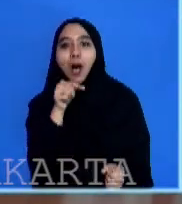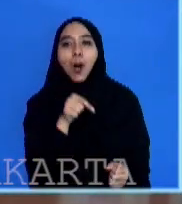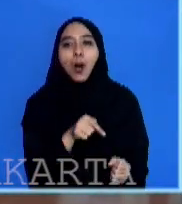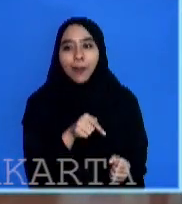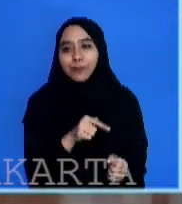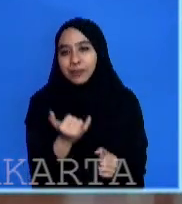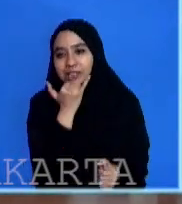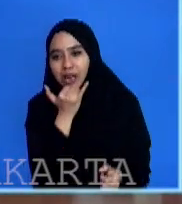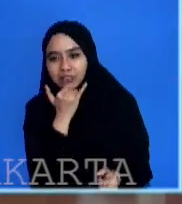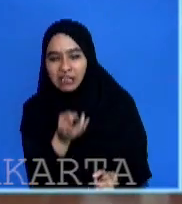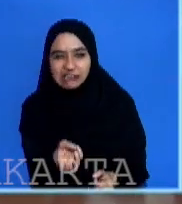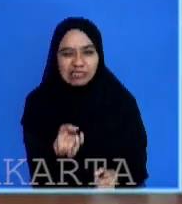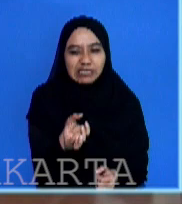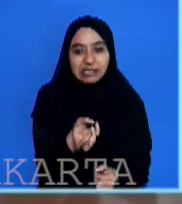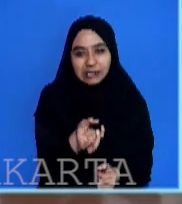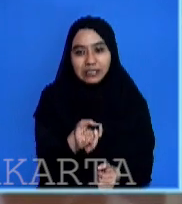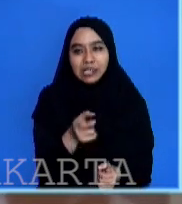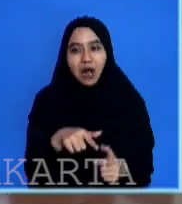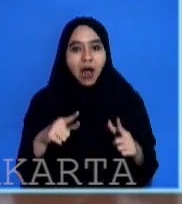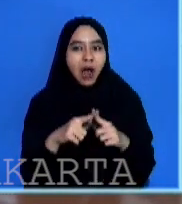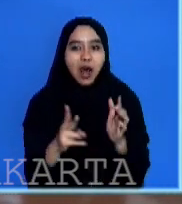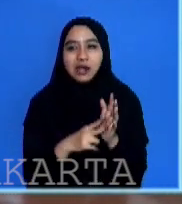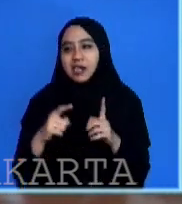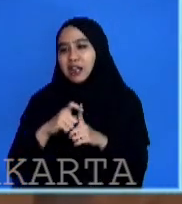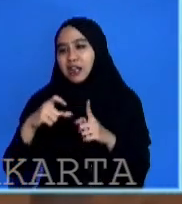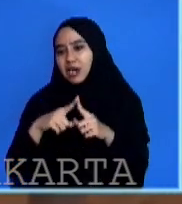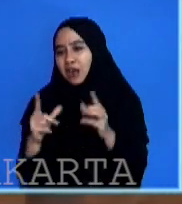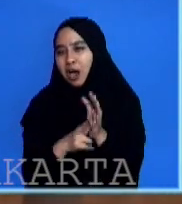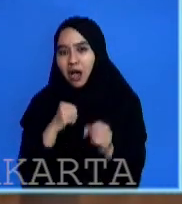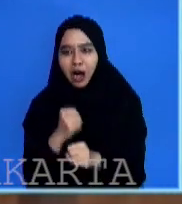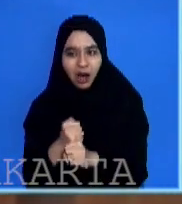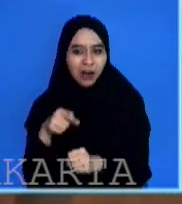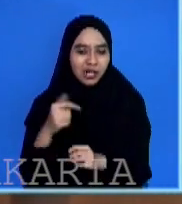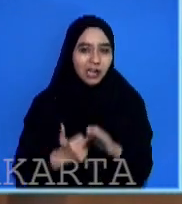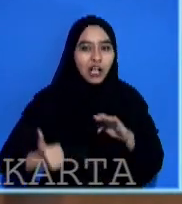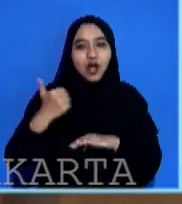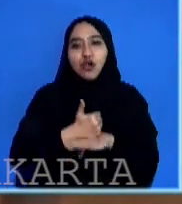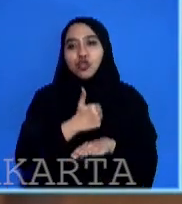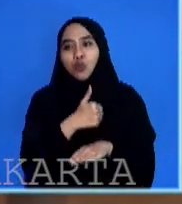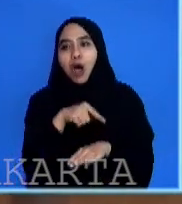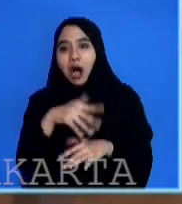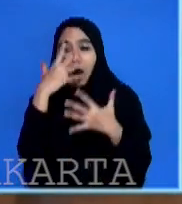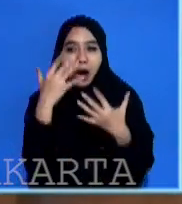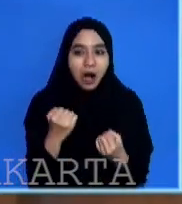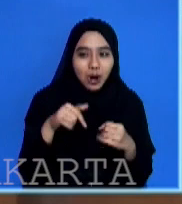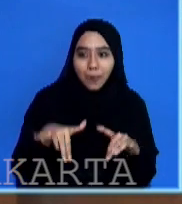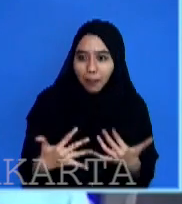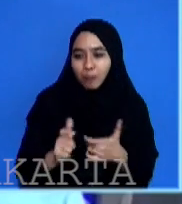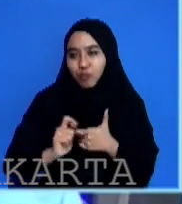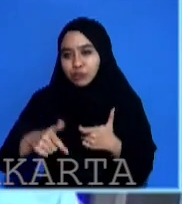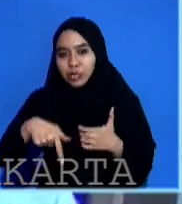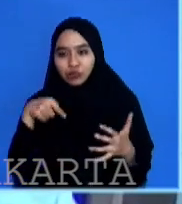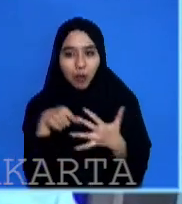kekeliruan Andang selaku ketua panitia pemilih Kecamatan atau PPK kapanewon di sabtosari berharap proses pemungutan dan